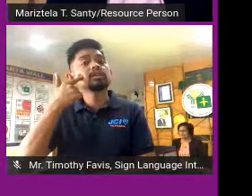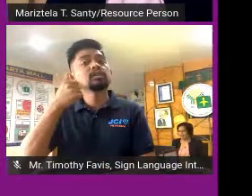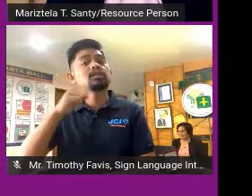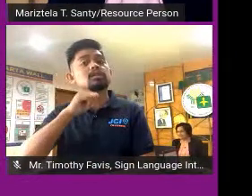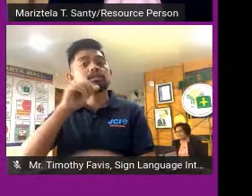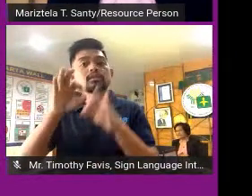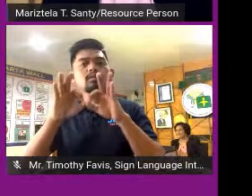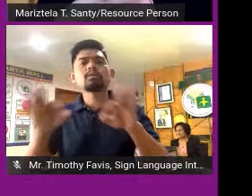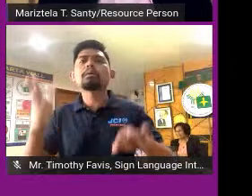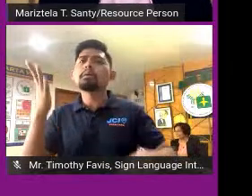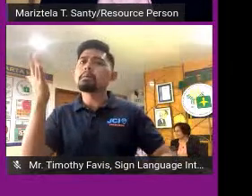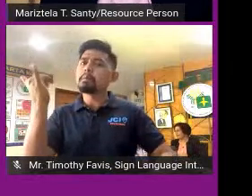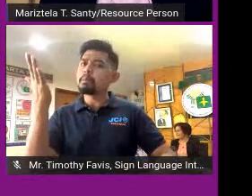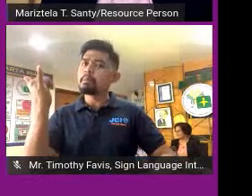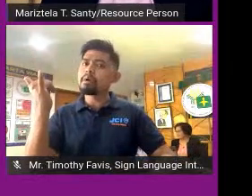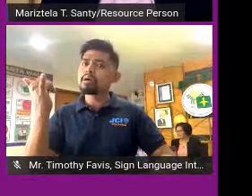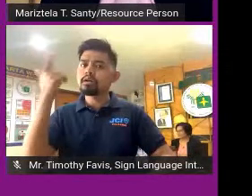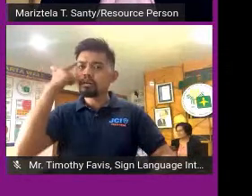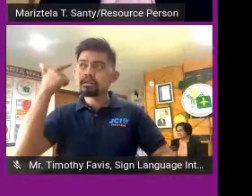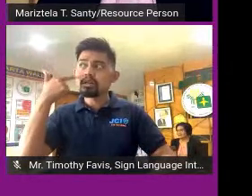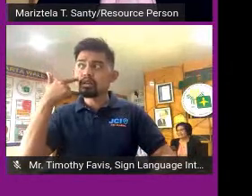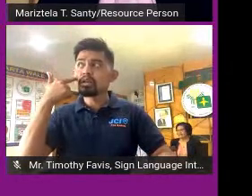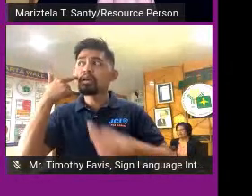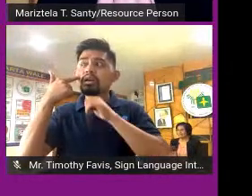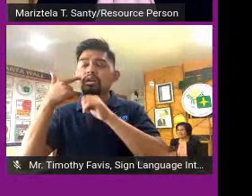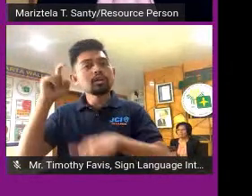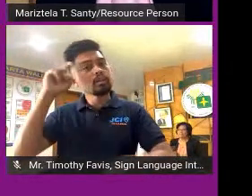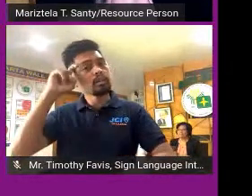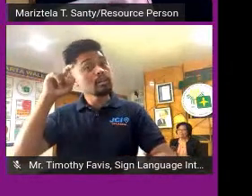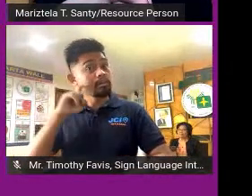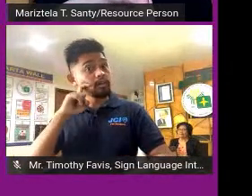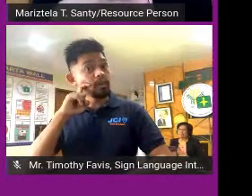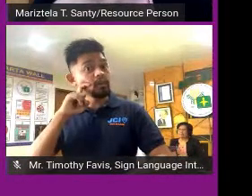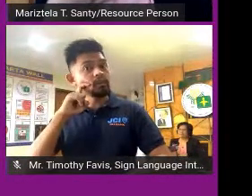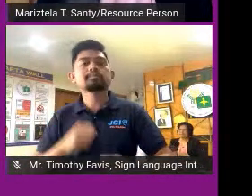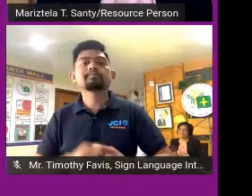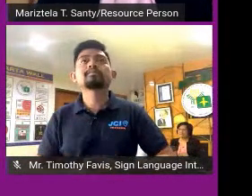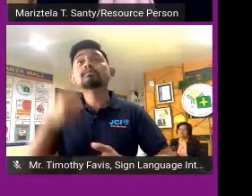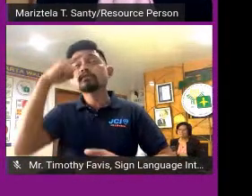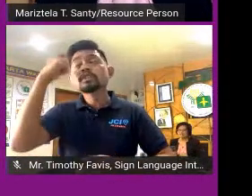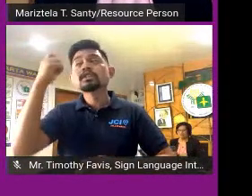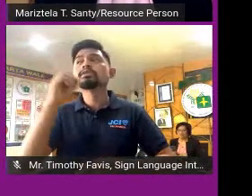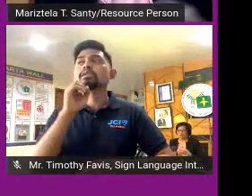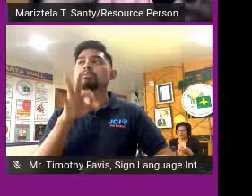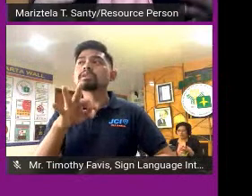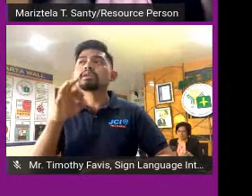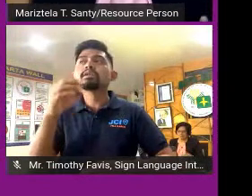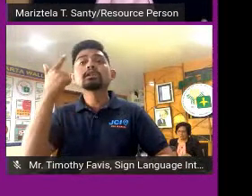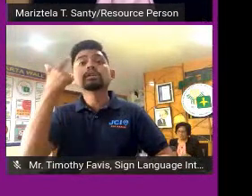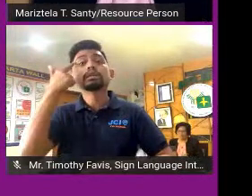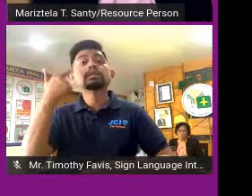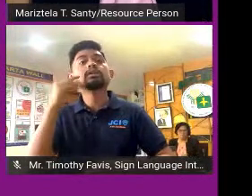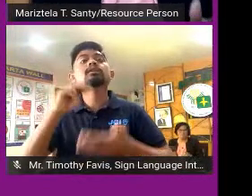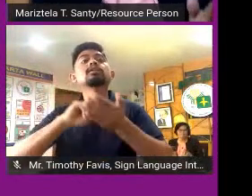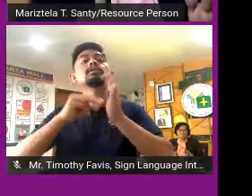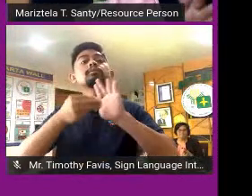Bakit gender biases, hindi sex biases? Kasi pag sinabi nating gender, we